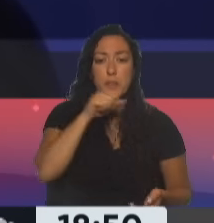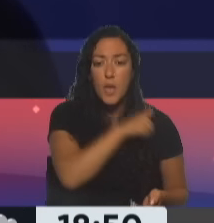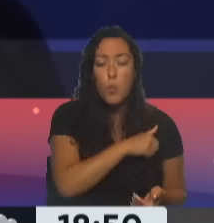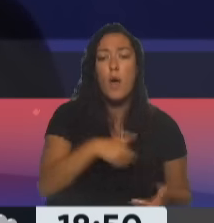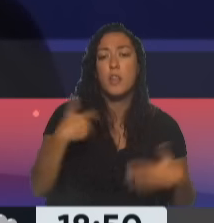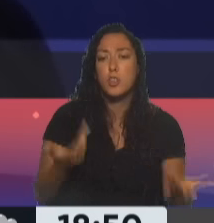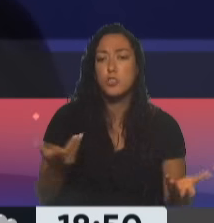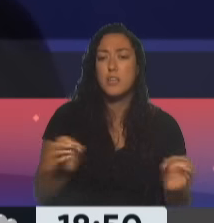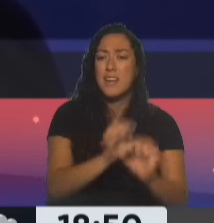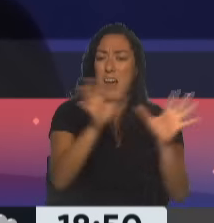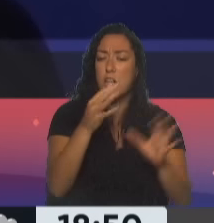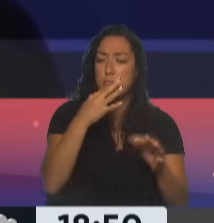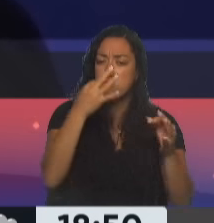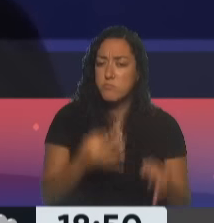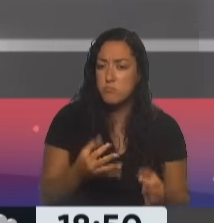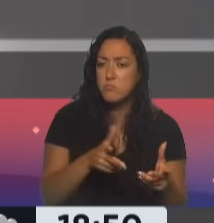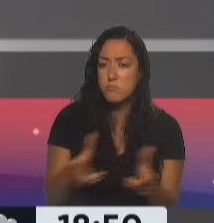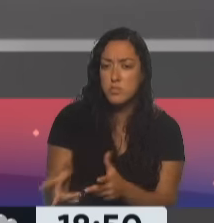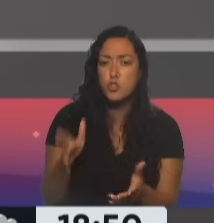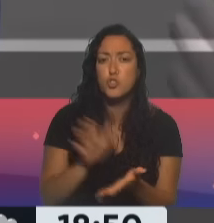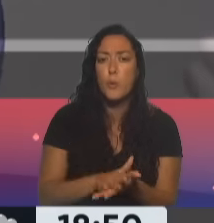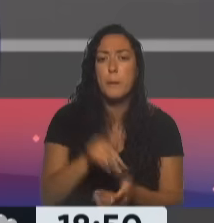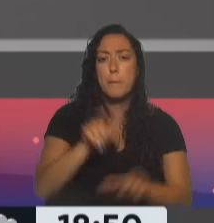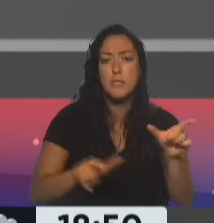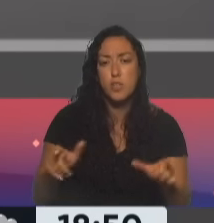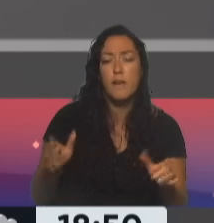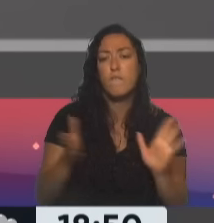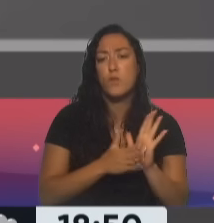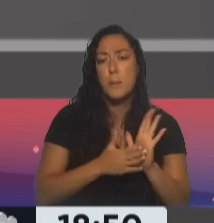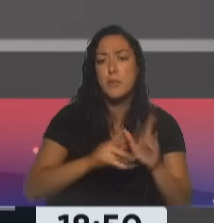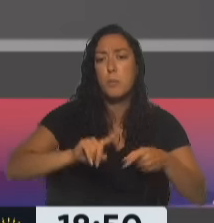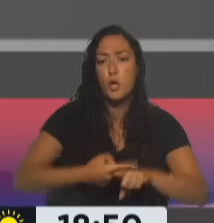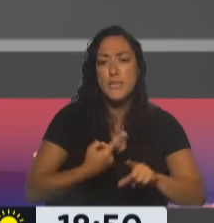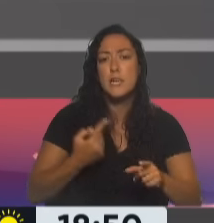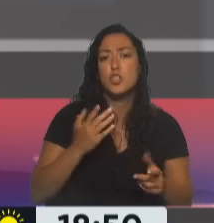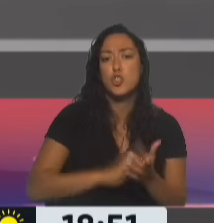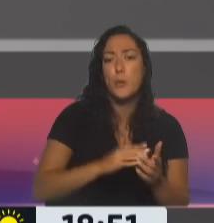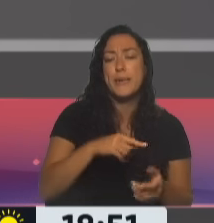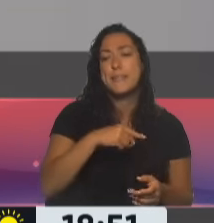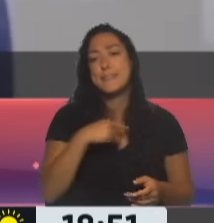现维护中日关系政治基础的基本诚意。